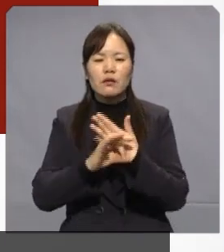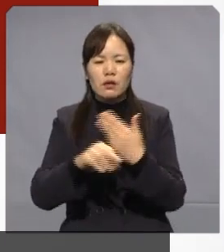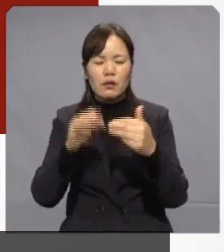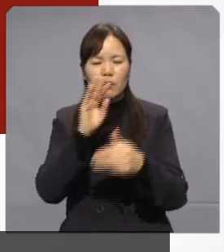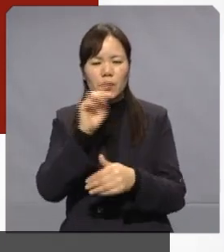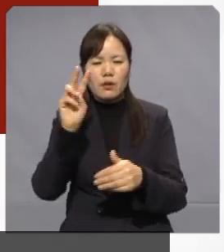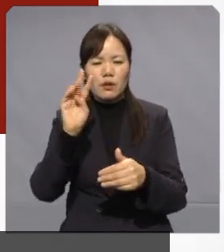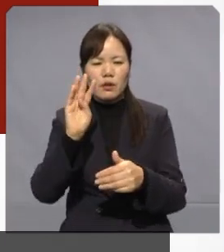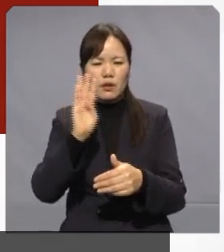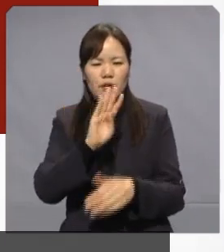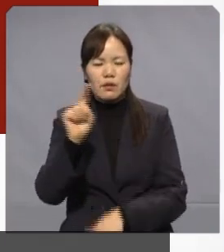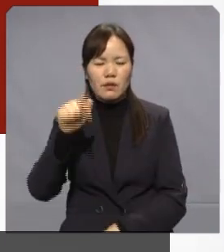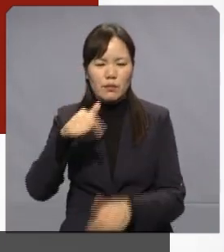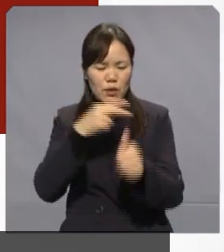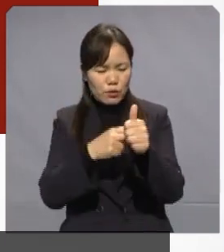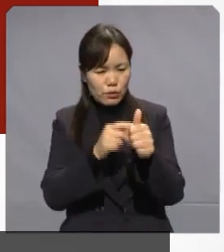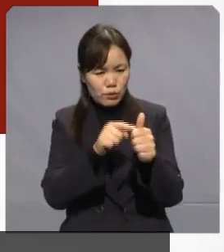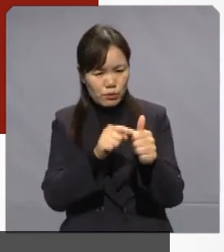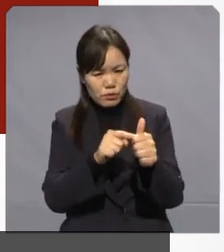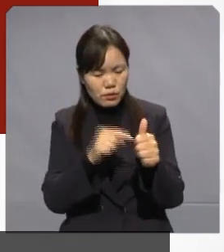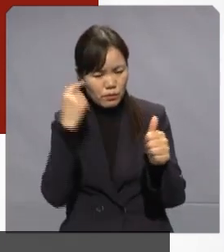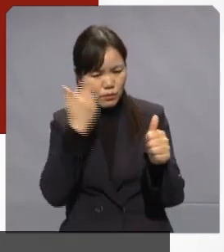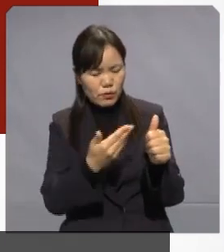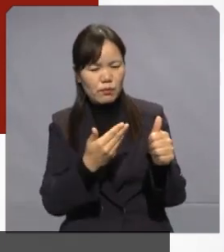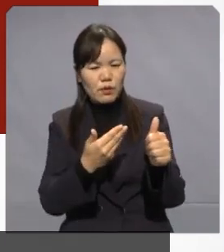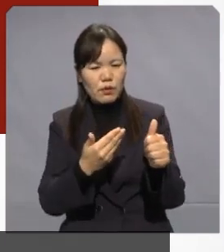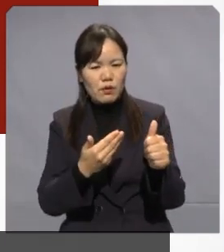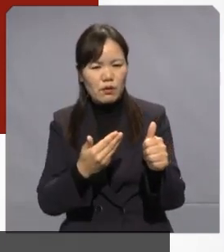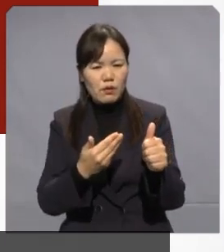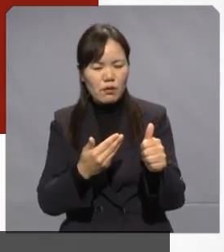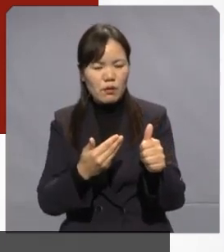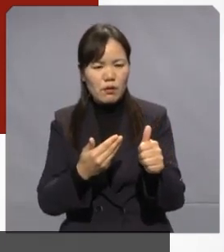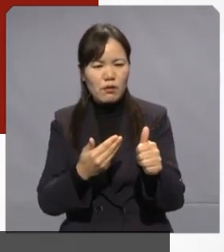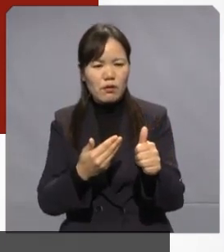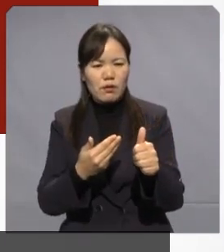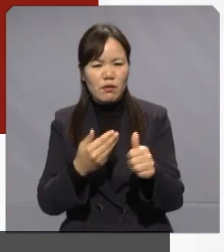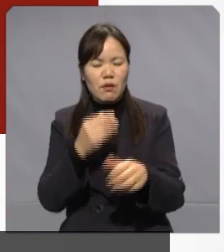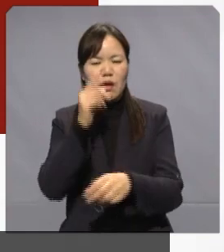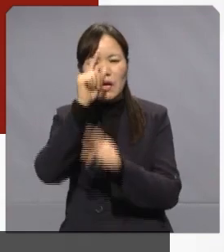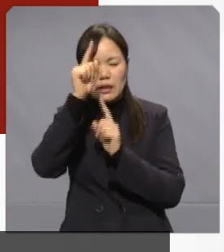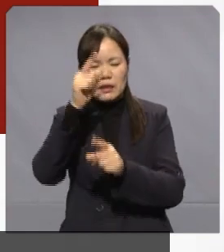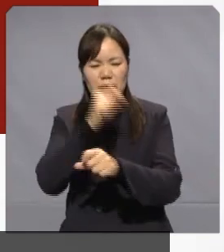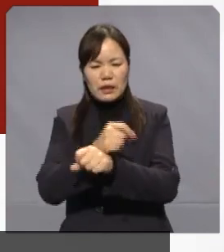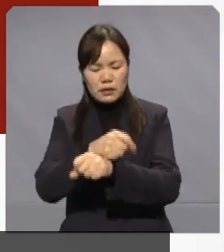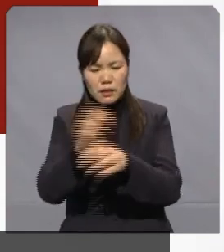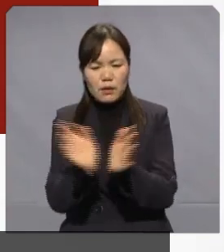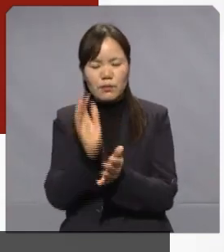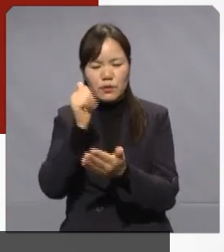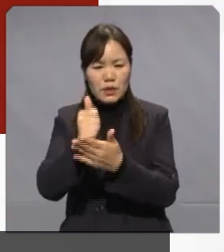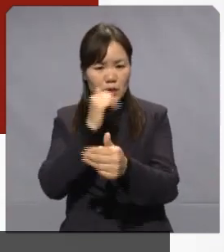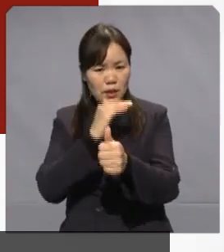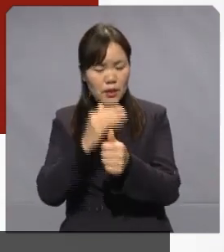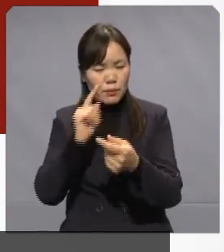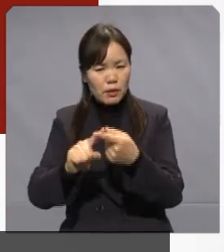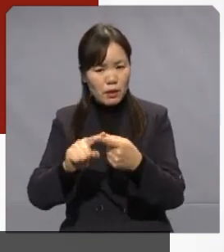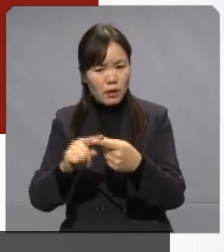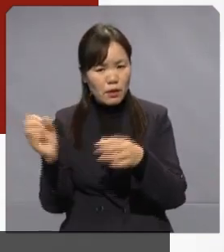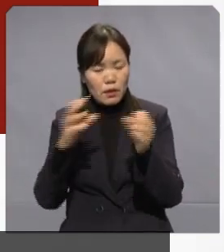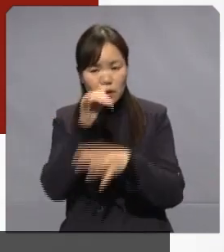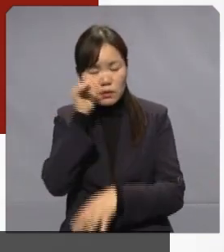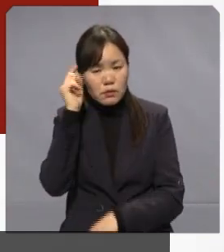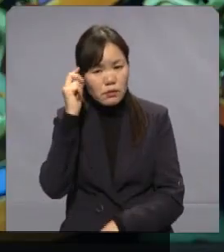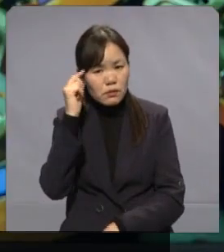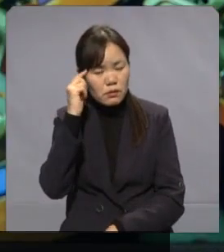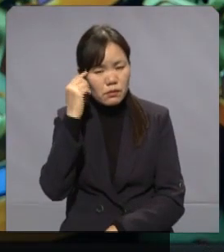뭐 대통령과 이상민 장관 해임안 등에 대해서 주 원내대표가 어떤 얘기를 했을까요? 교감을 했을까요? 사실